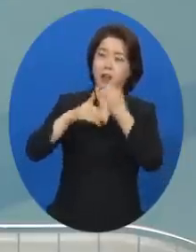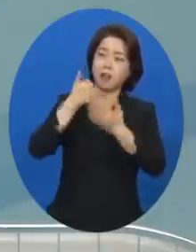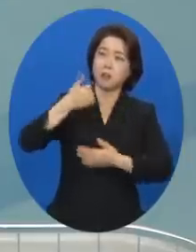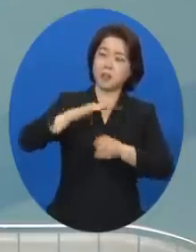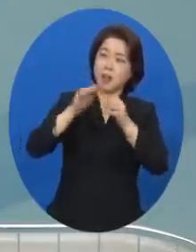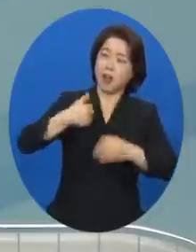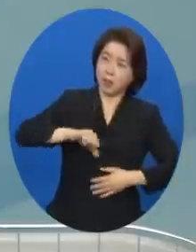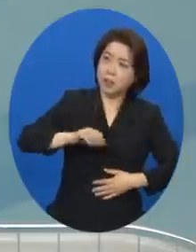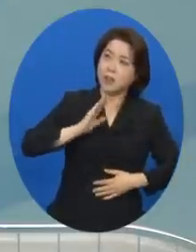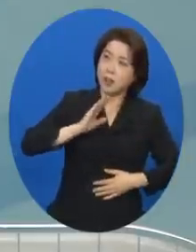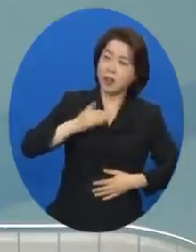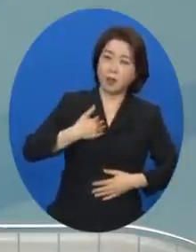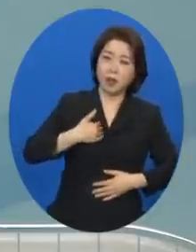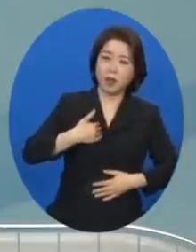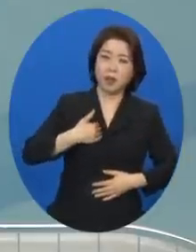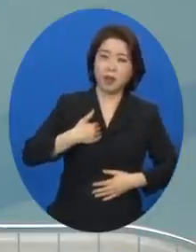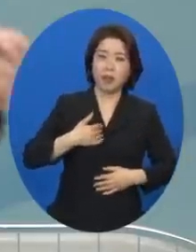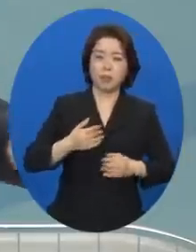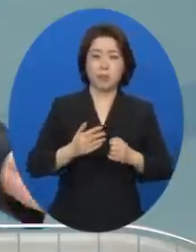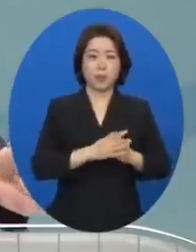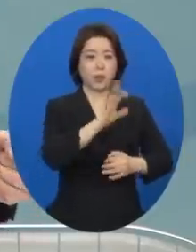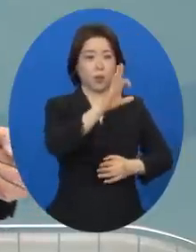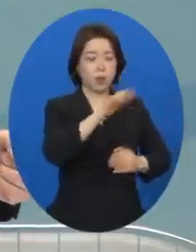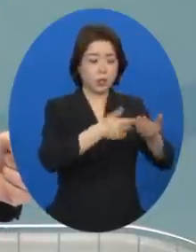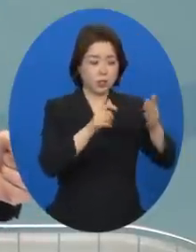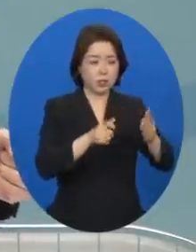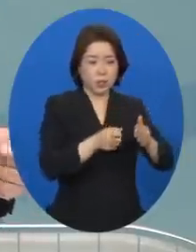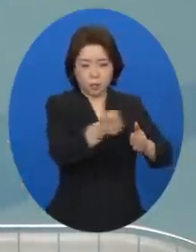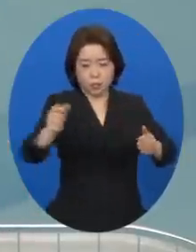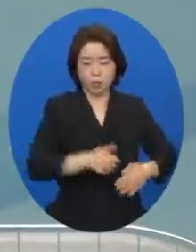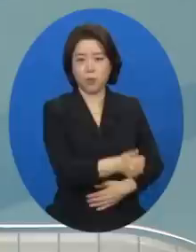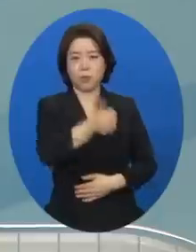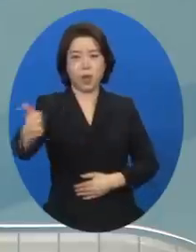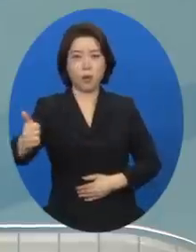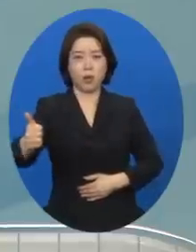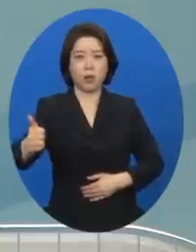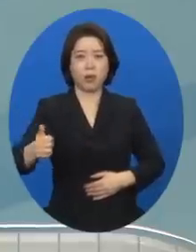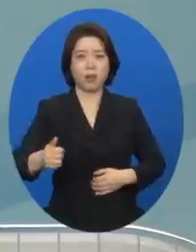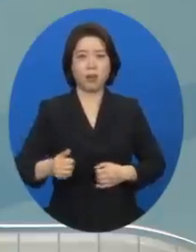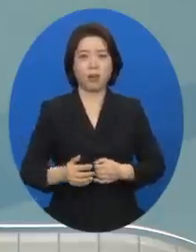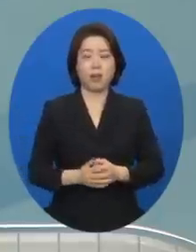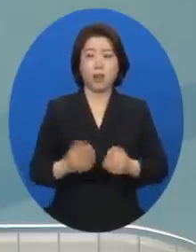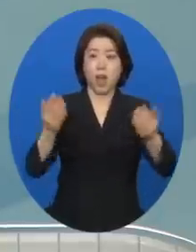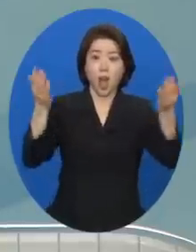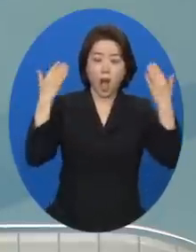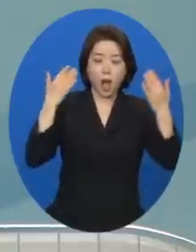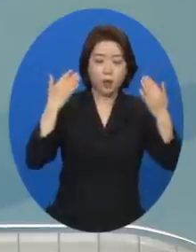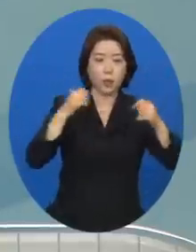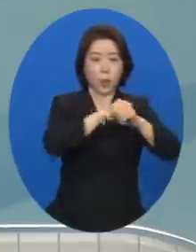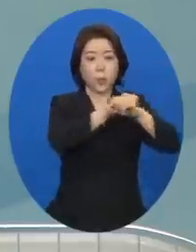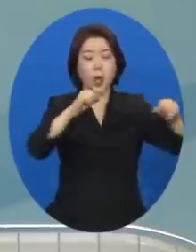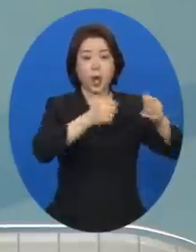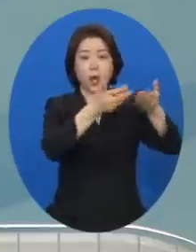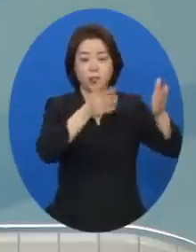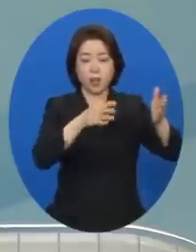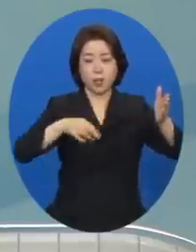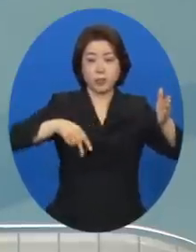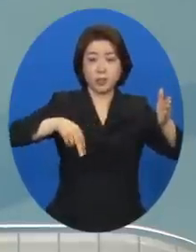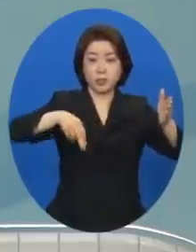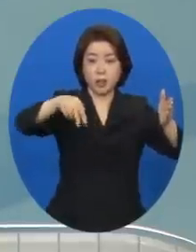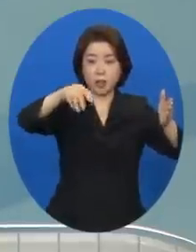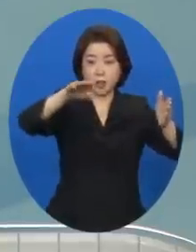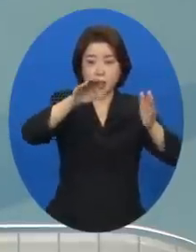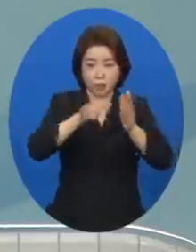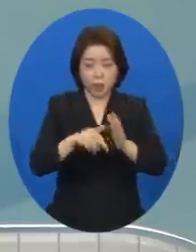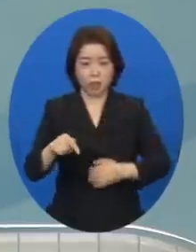그래서 이 알 아 이거 화장실을 나와요 그리곤 학교 강당을 지나가는데 그 학교 강상